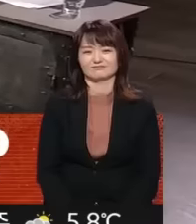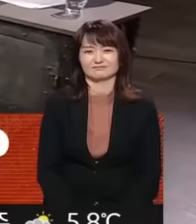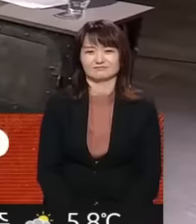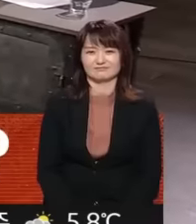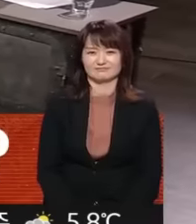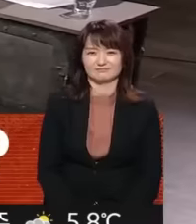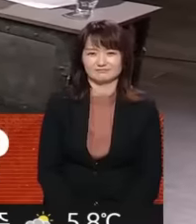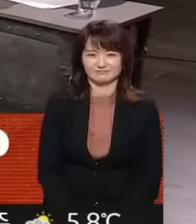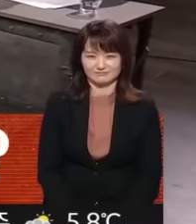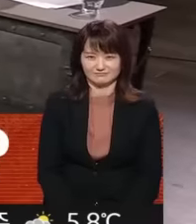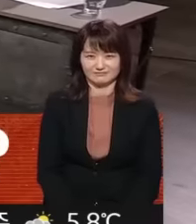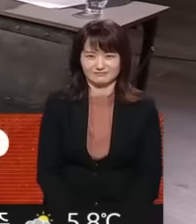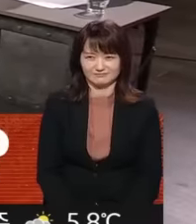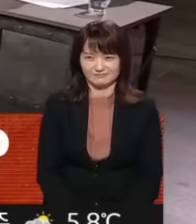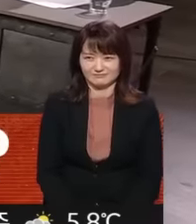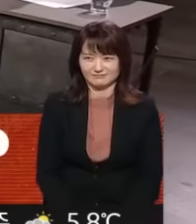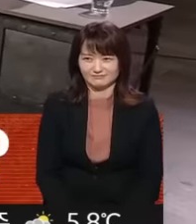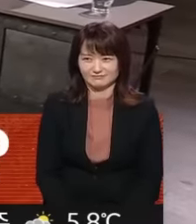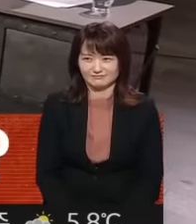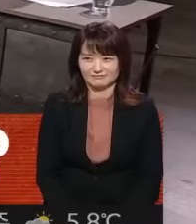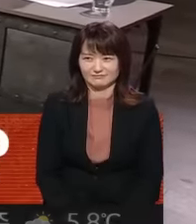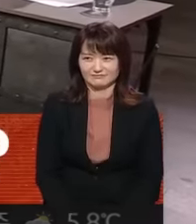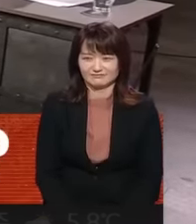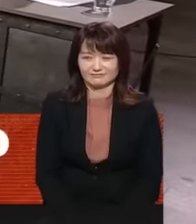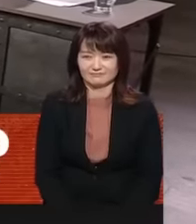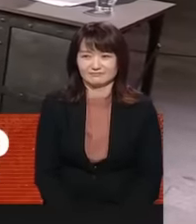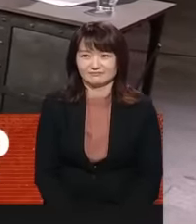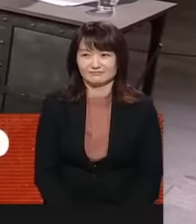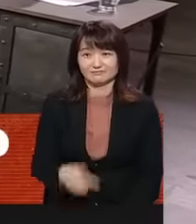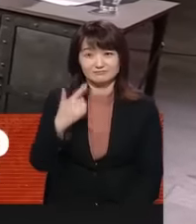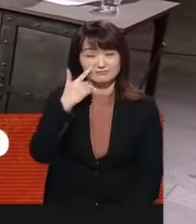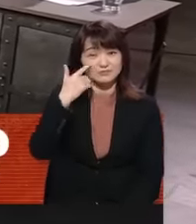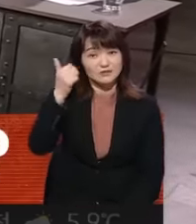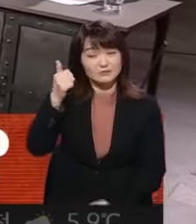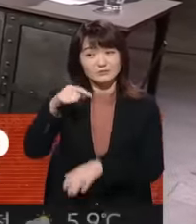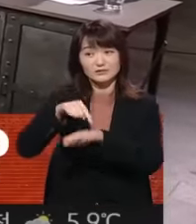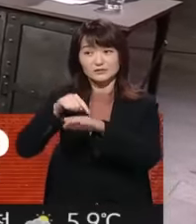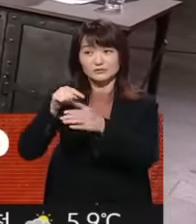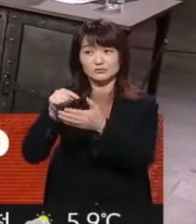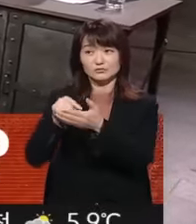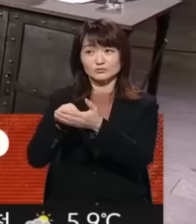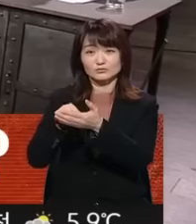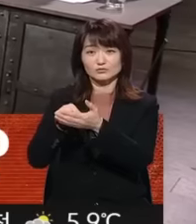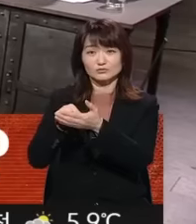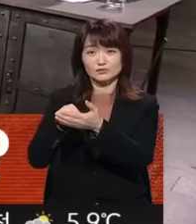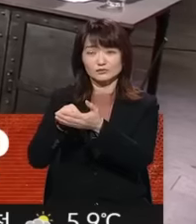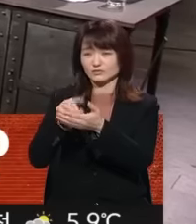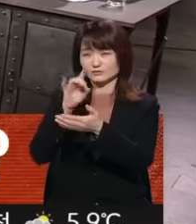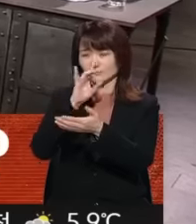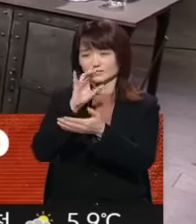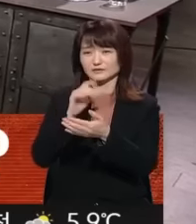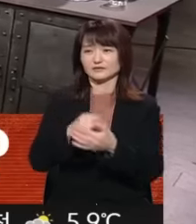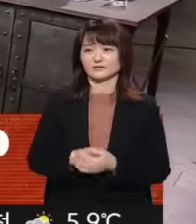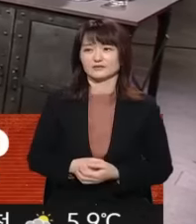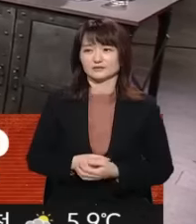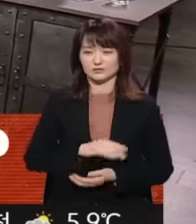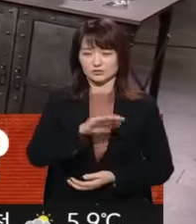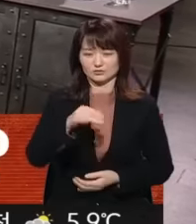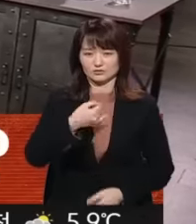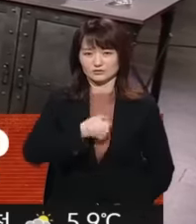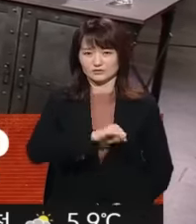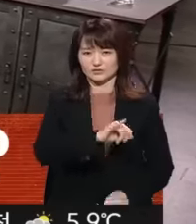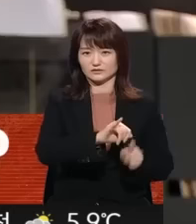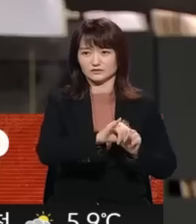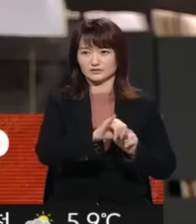있겠지만 이제 승현님의 생각 아버지의 마음은 용납 안 되죠 우리 딸인데 우리 딸이